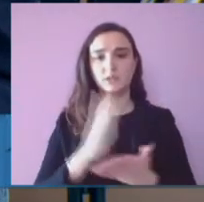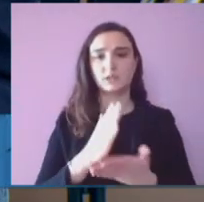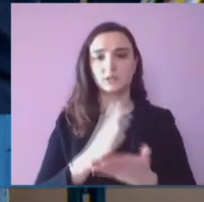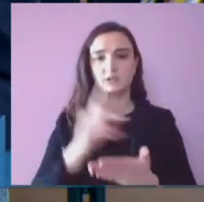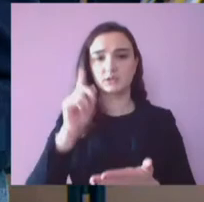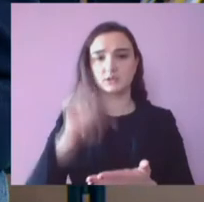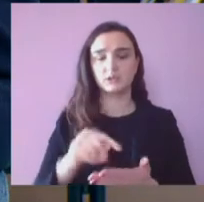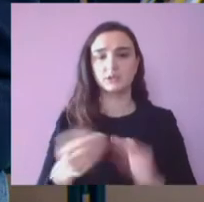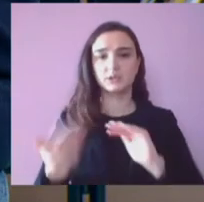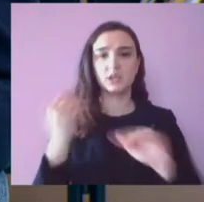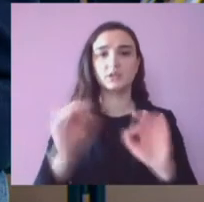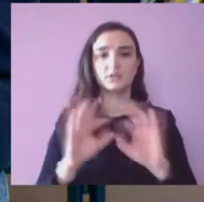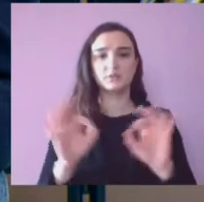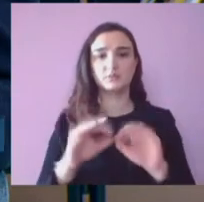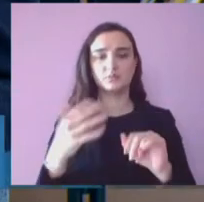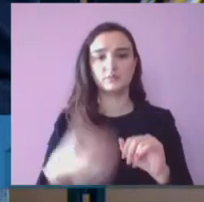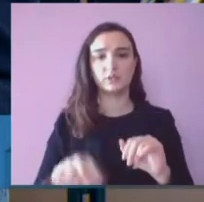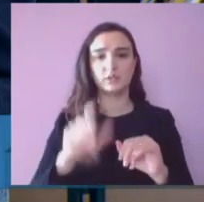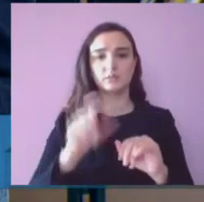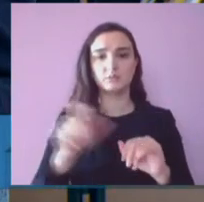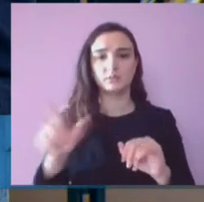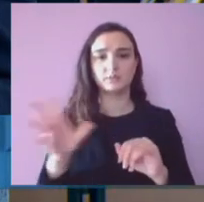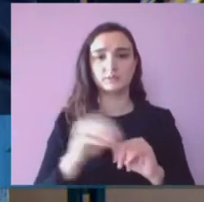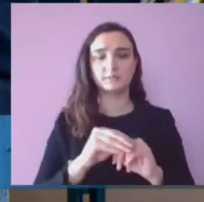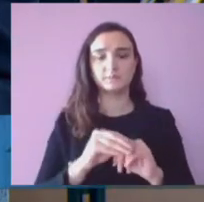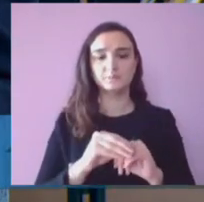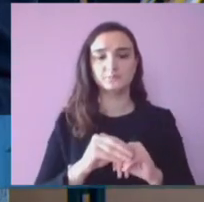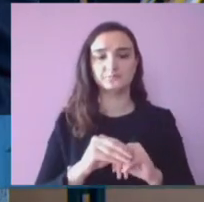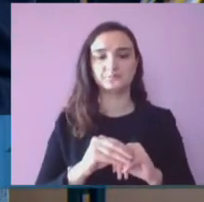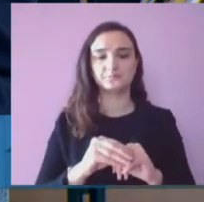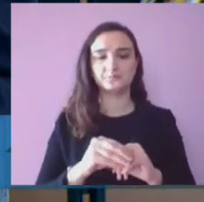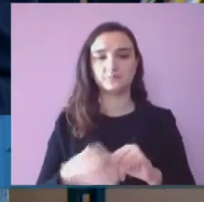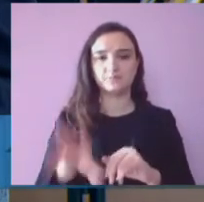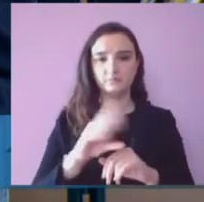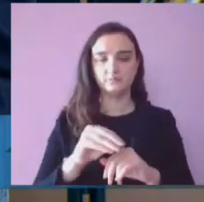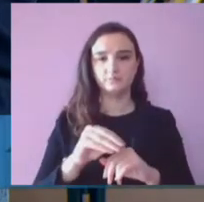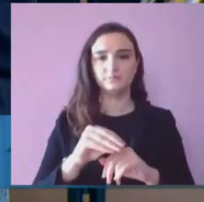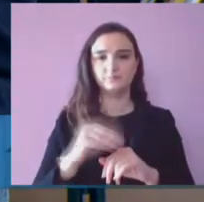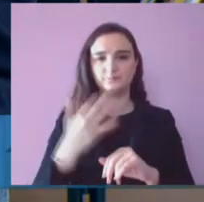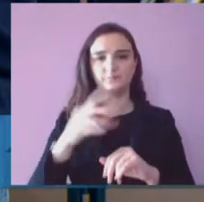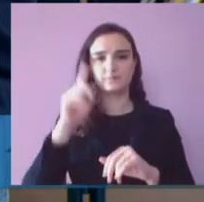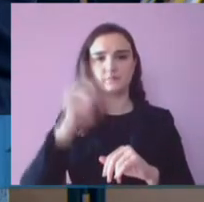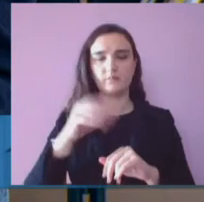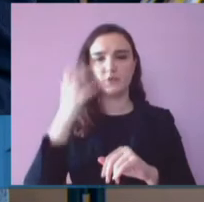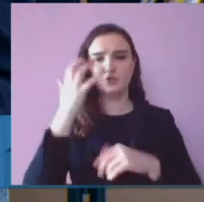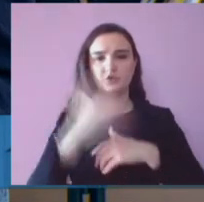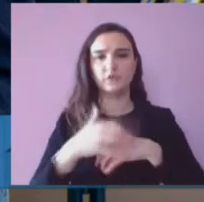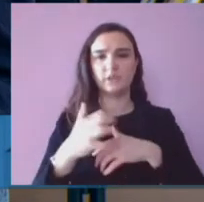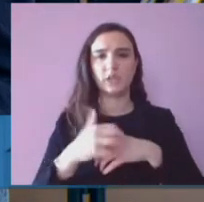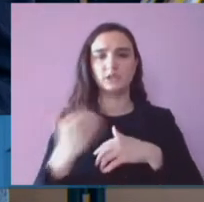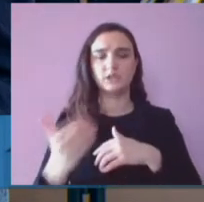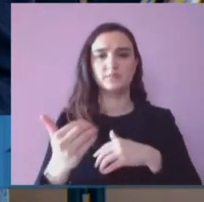წეგანაც ვისაუბრეთ, რომ ადამიანებს ქჩვევია შავი კატის ფენომენის